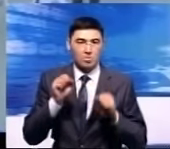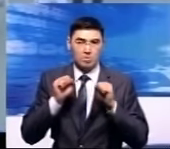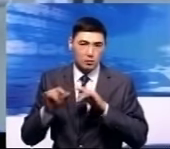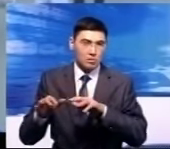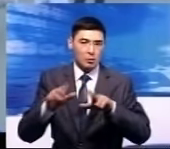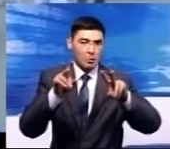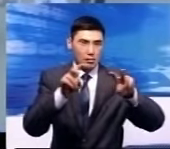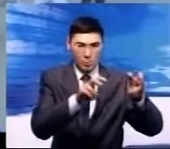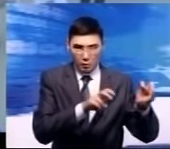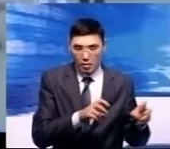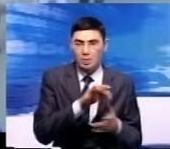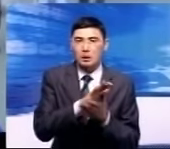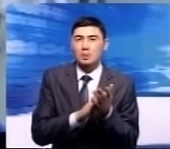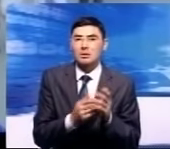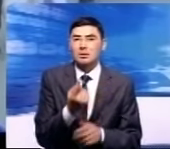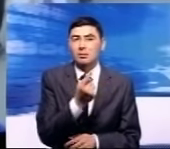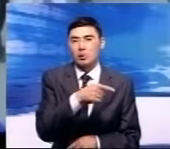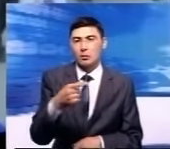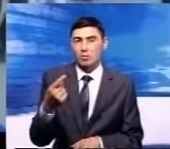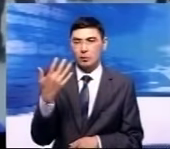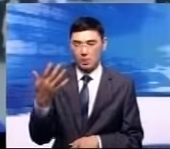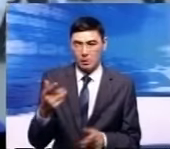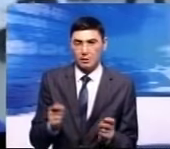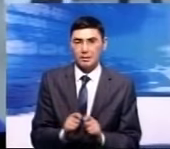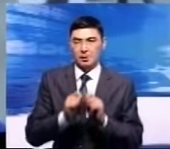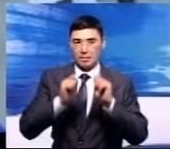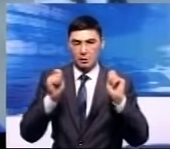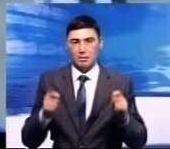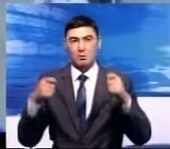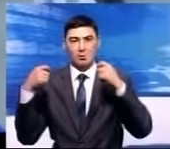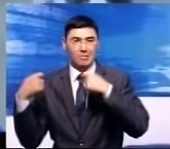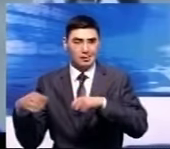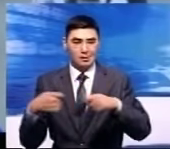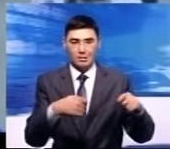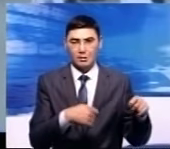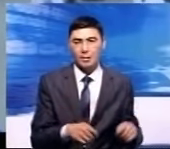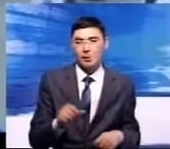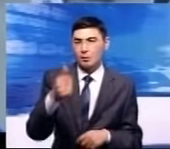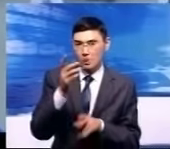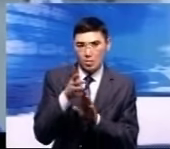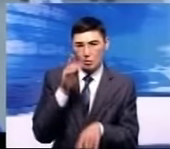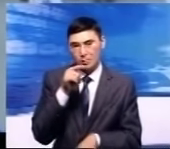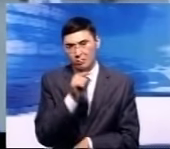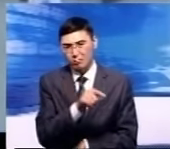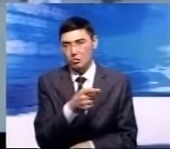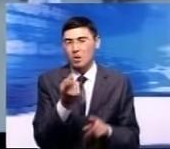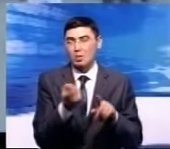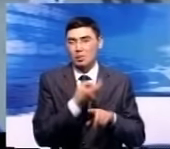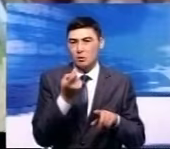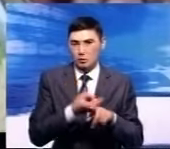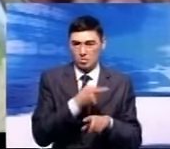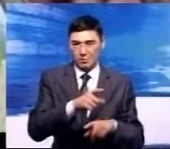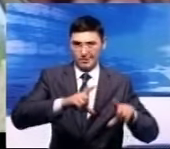С 1 по 5 откроем этот стабфонд. Возможно, мы сейчас цену на картошку снизим. В первую очередь на картошку, потому что рост идет на